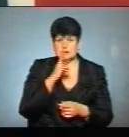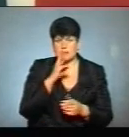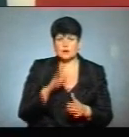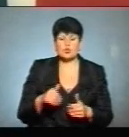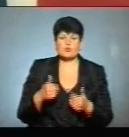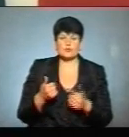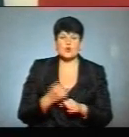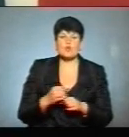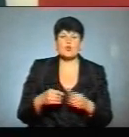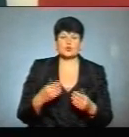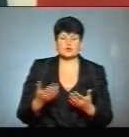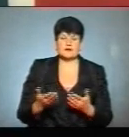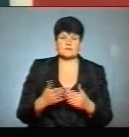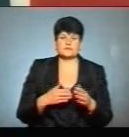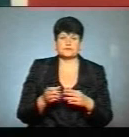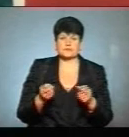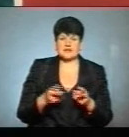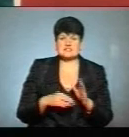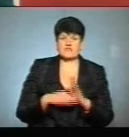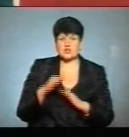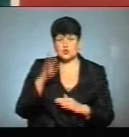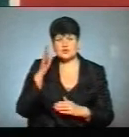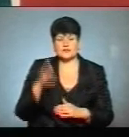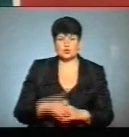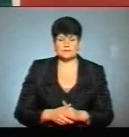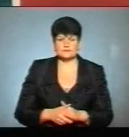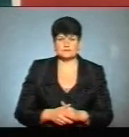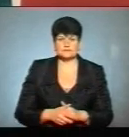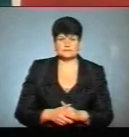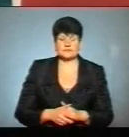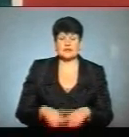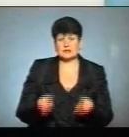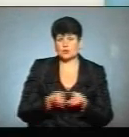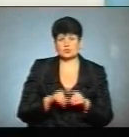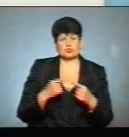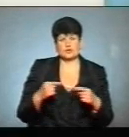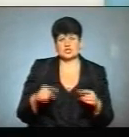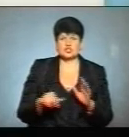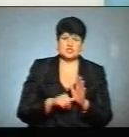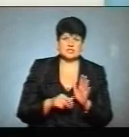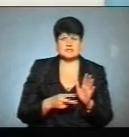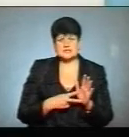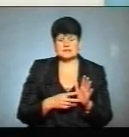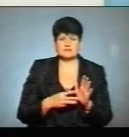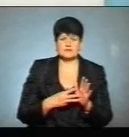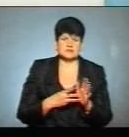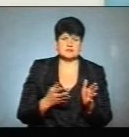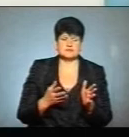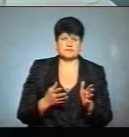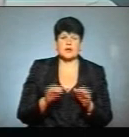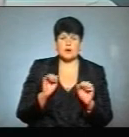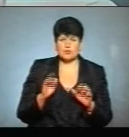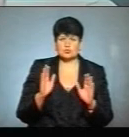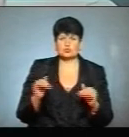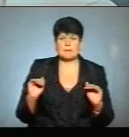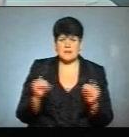переважно роботодавці і фахівцям з вищою освітою в Тернопільській області? Також по-різному. 6-7 Чи менше, чи більша вона порівняно з робітниками? Може бути і